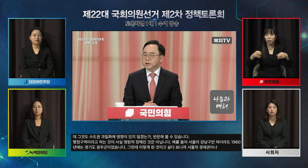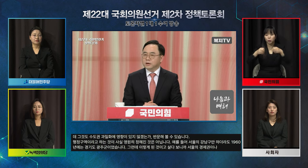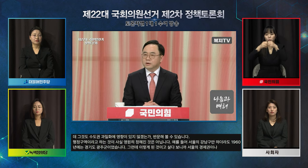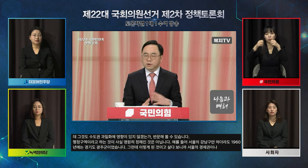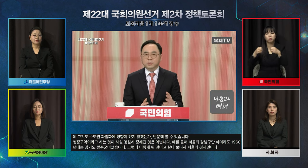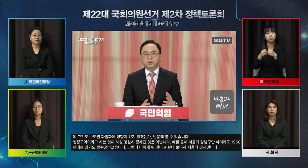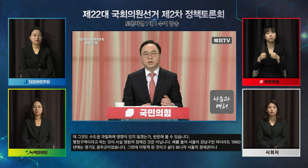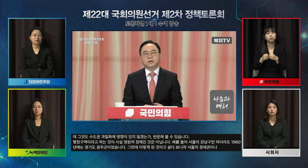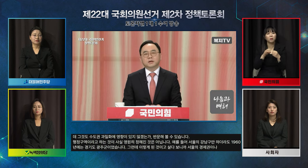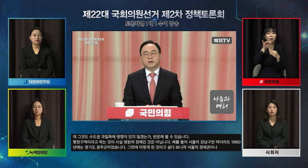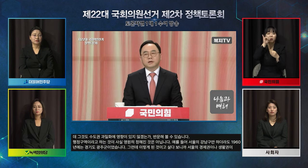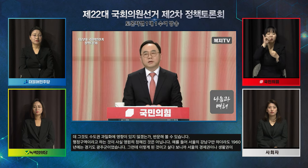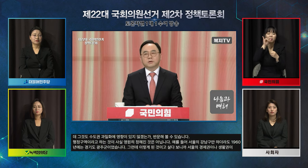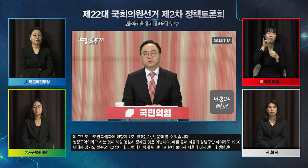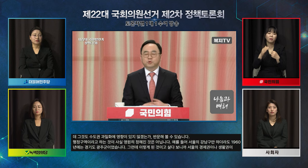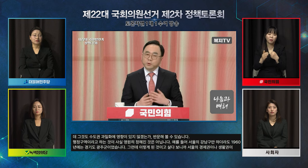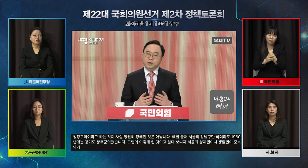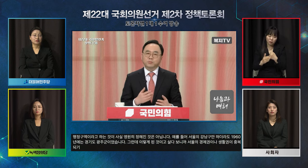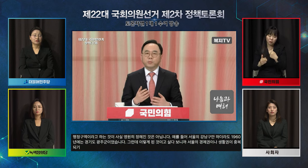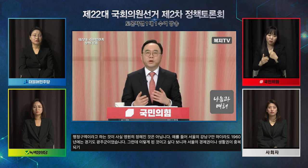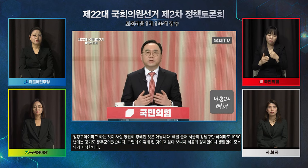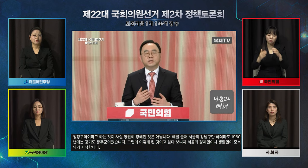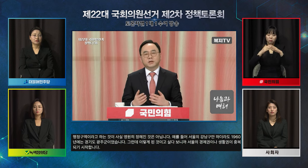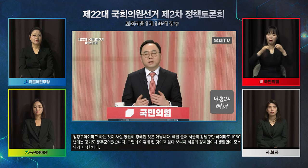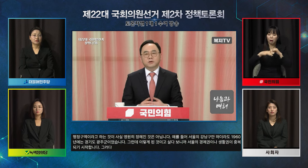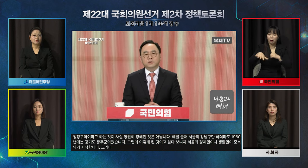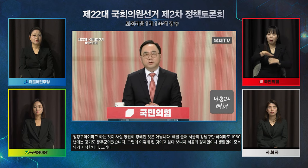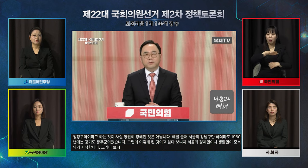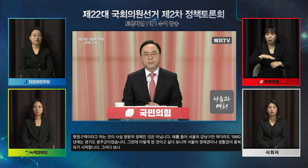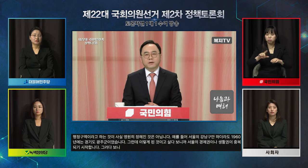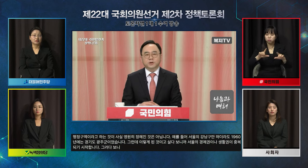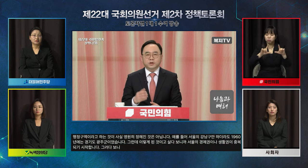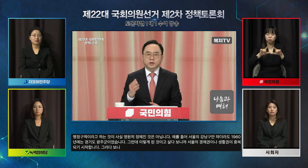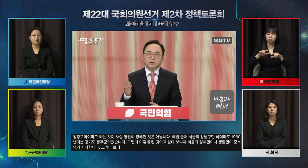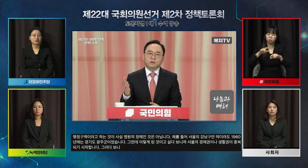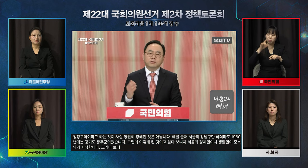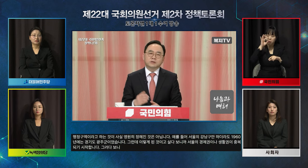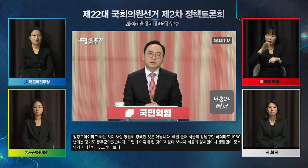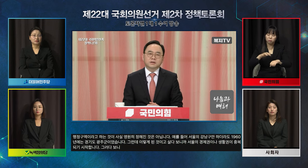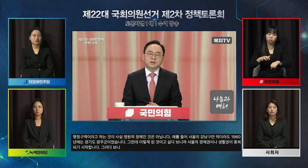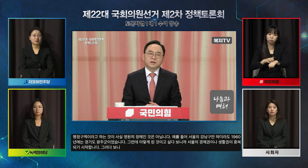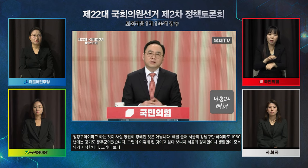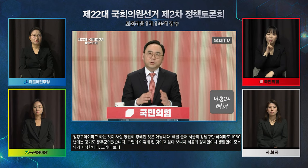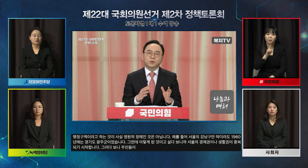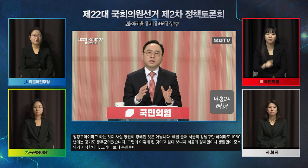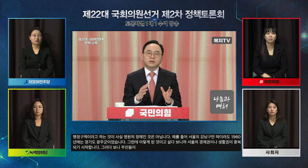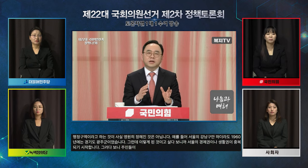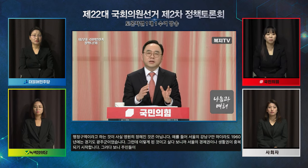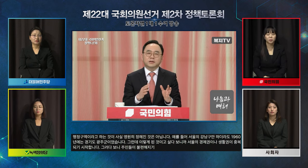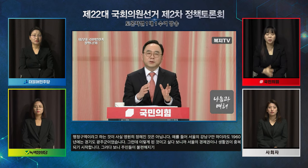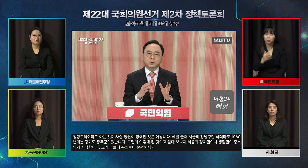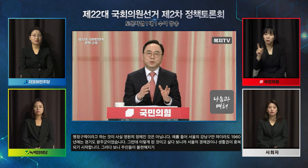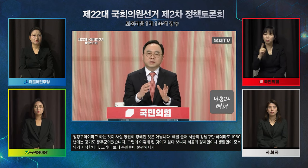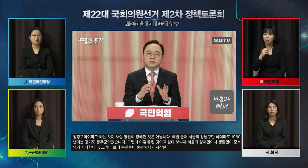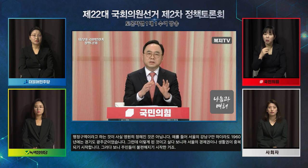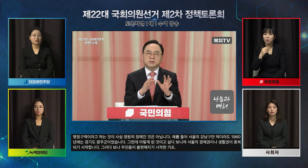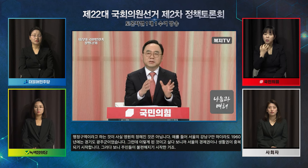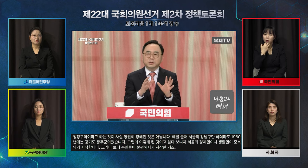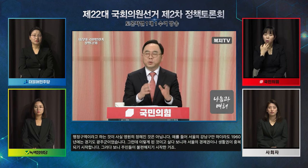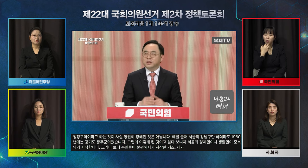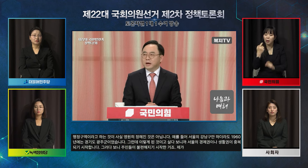시작을 합니다. 그러다 보니 주민들이 불편해지기 시작을 하는 거죠. 제가 최근에 어디 서울 인근에 있는